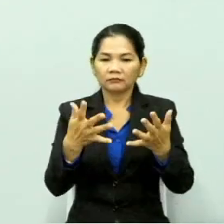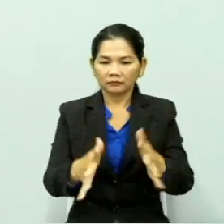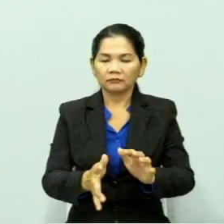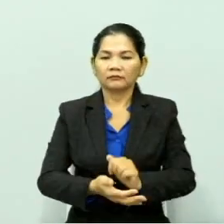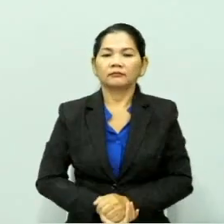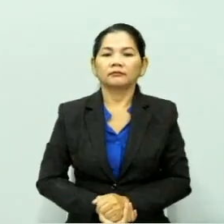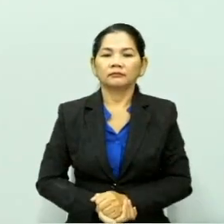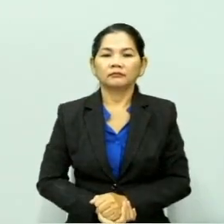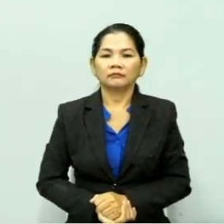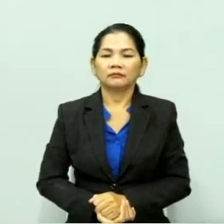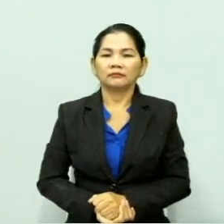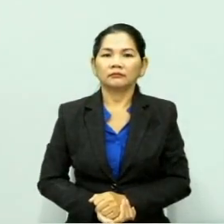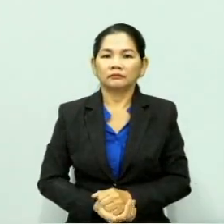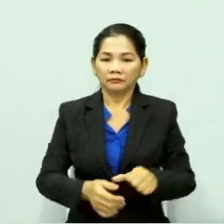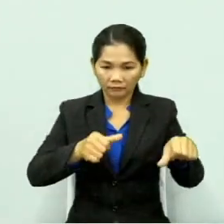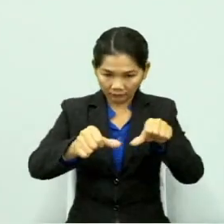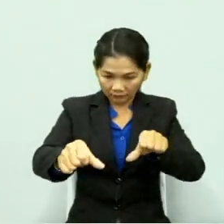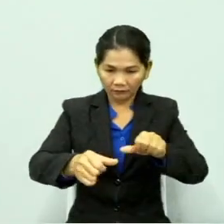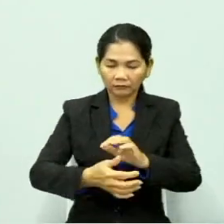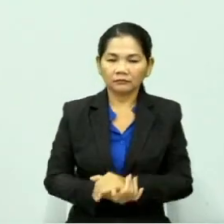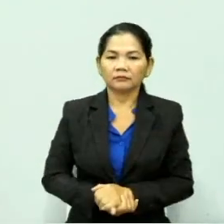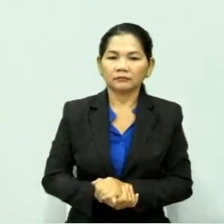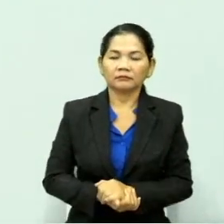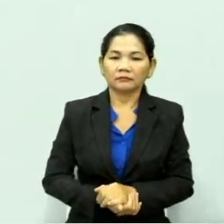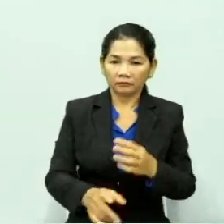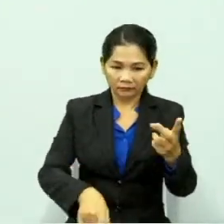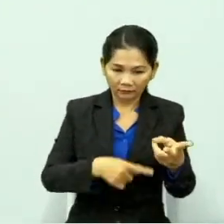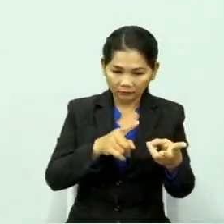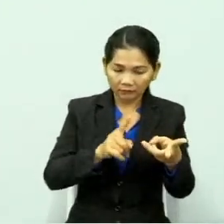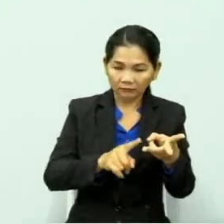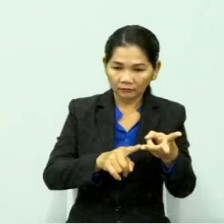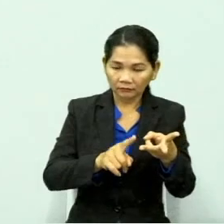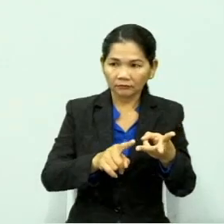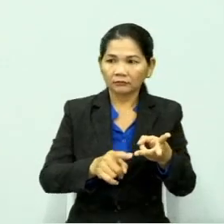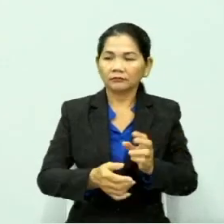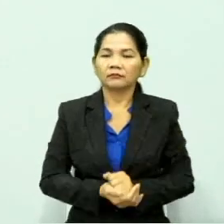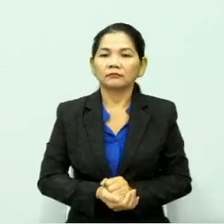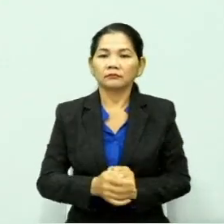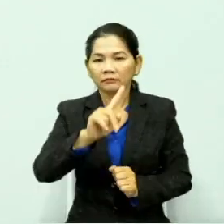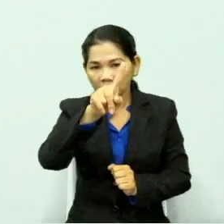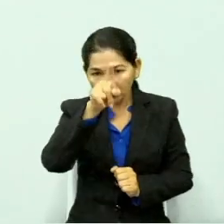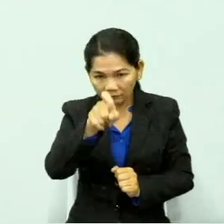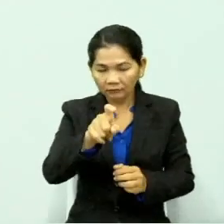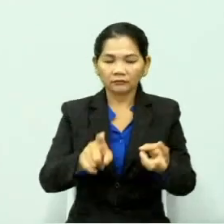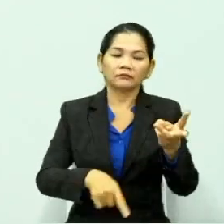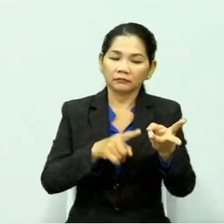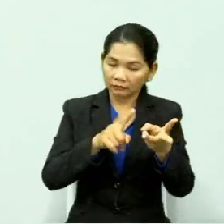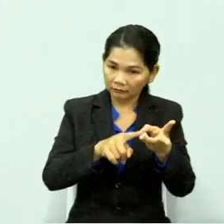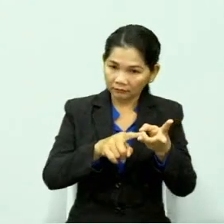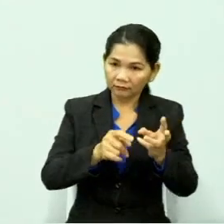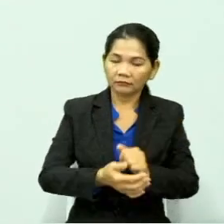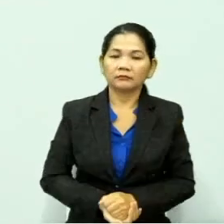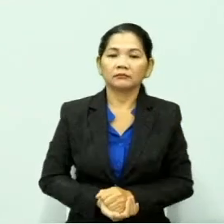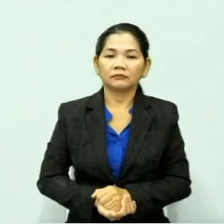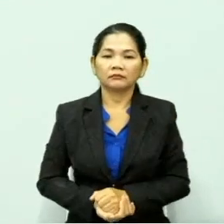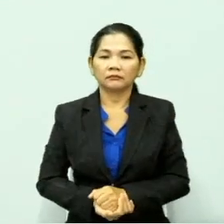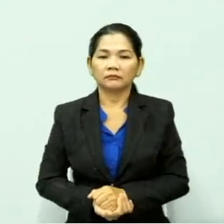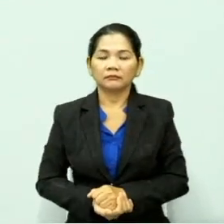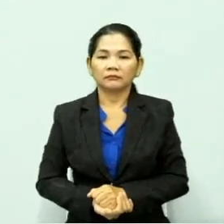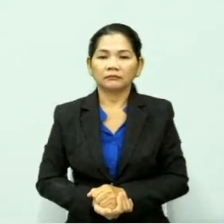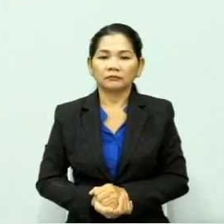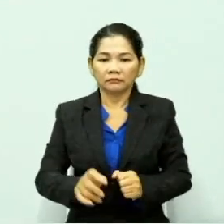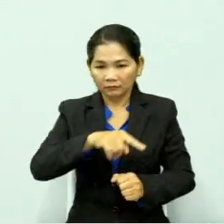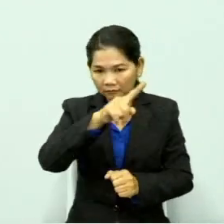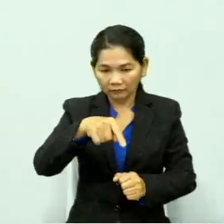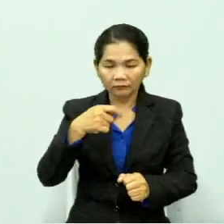nè con á chà lấy dưỡng bàn to cho tư xâm nua tịt bay tiên nè con á chà xâm nua tịt bay xua thả ta dưỡng